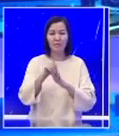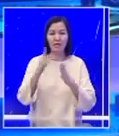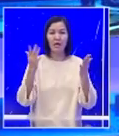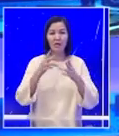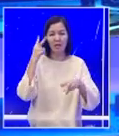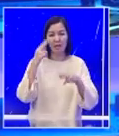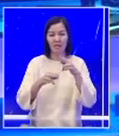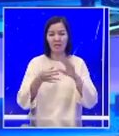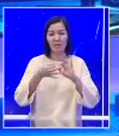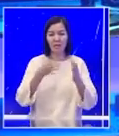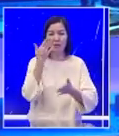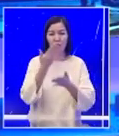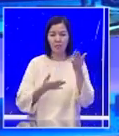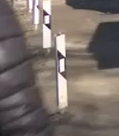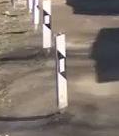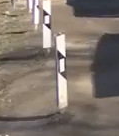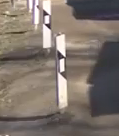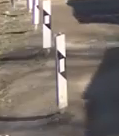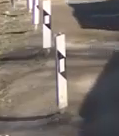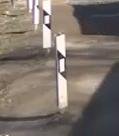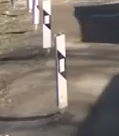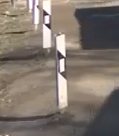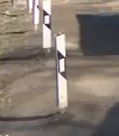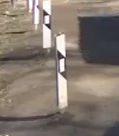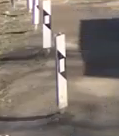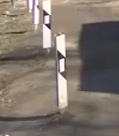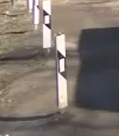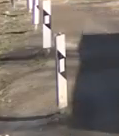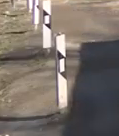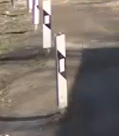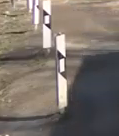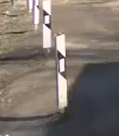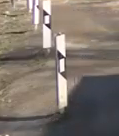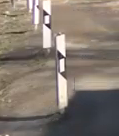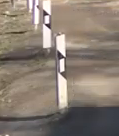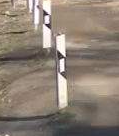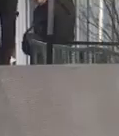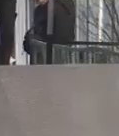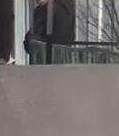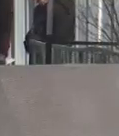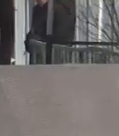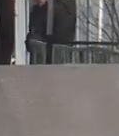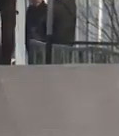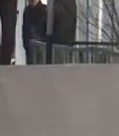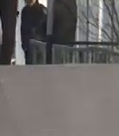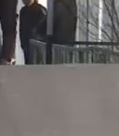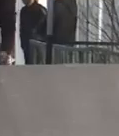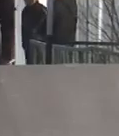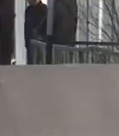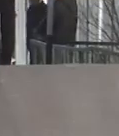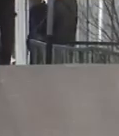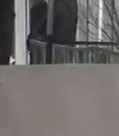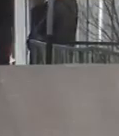Мән-жайды тілшіміз біліп қайтты. Шамалған бекетіндегі мына пойыз жолы өткелі ұзақ жылдан бері